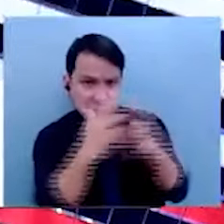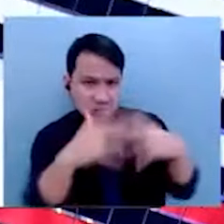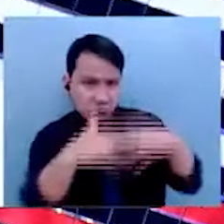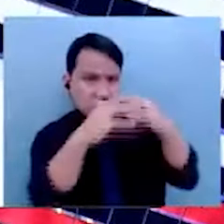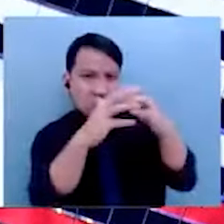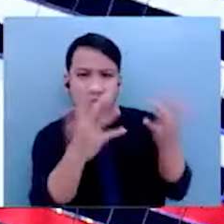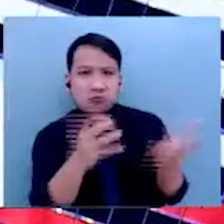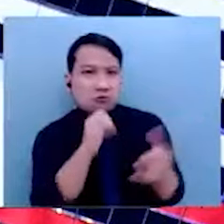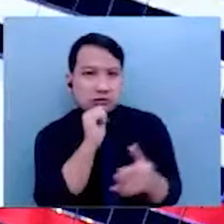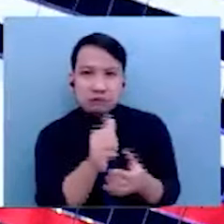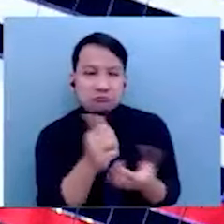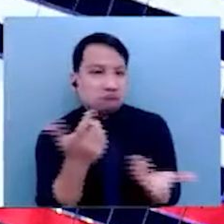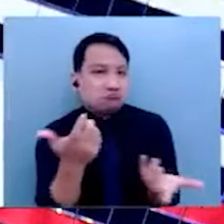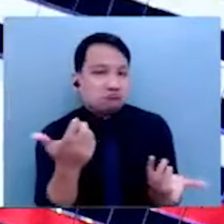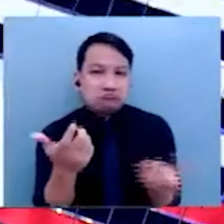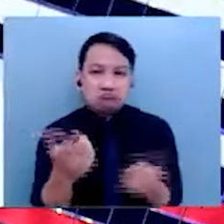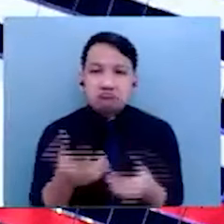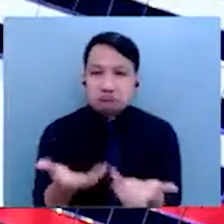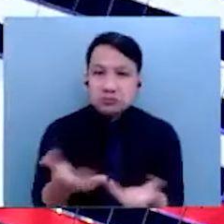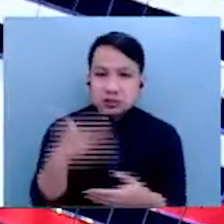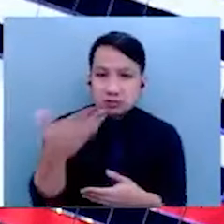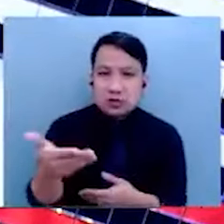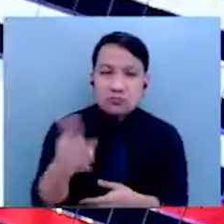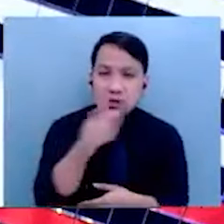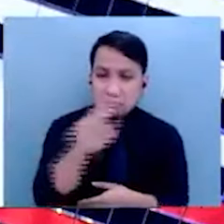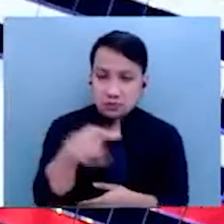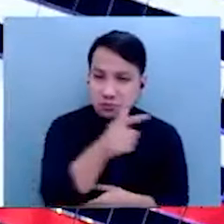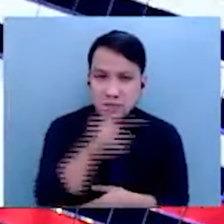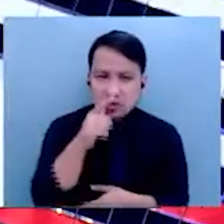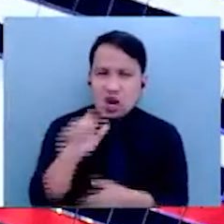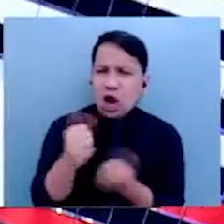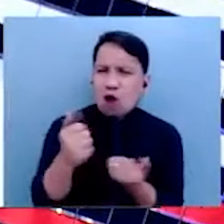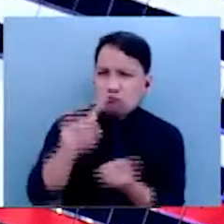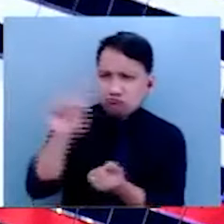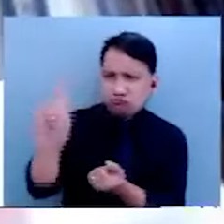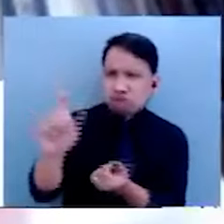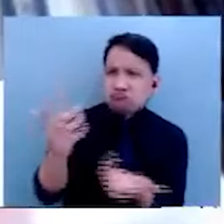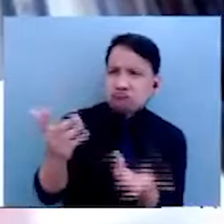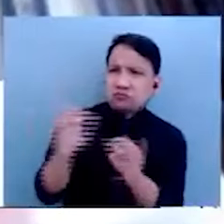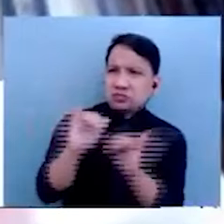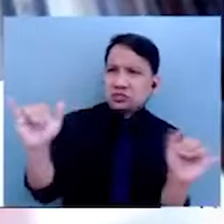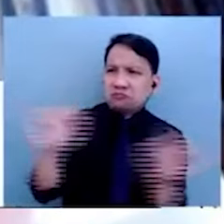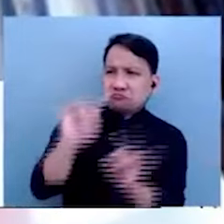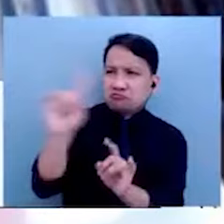Salamat, Vice President Lenny Robredo, tungkol sa reclamation.